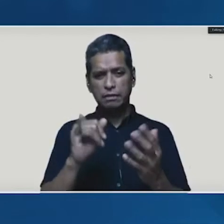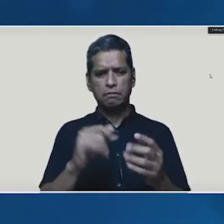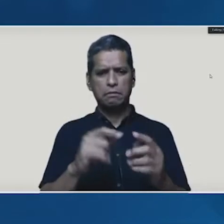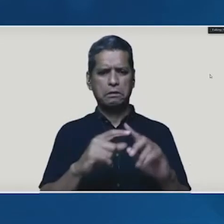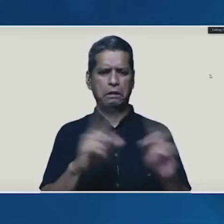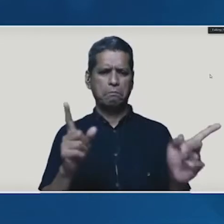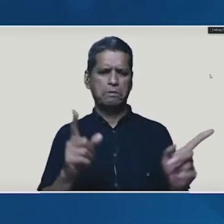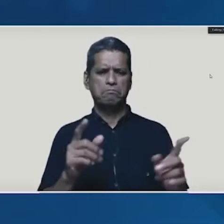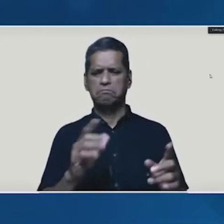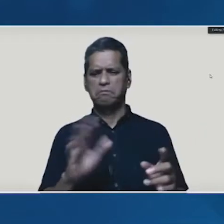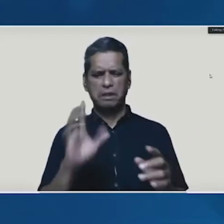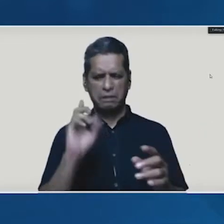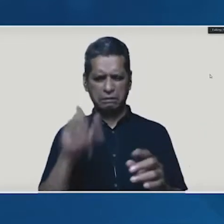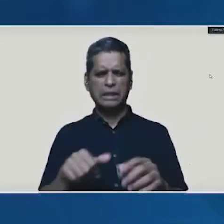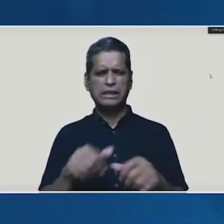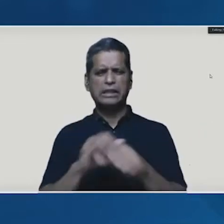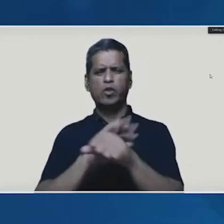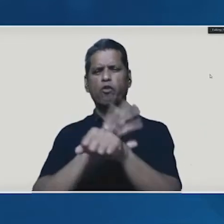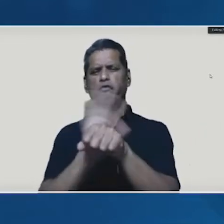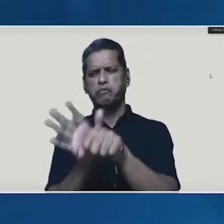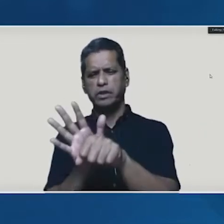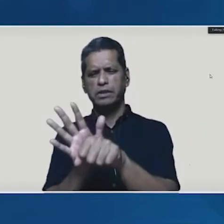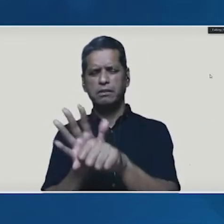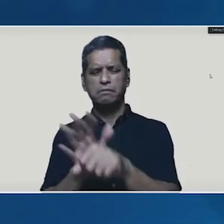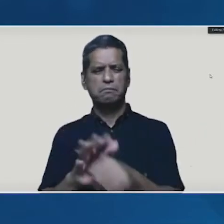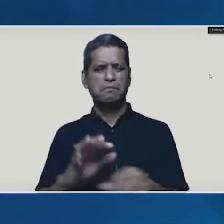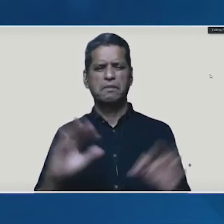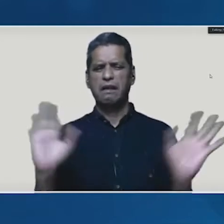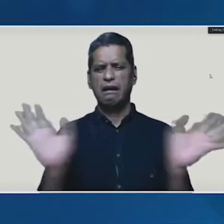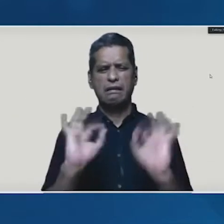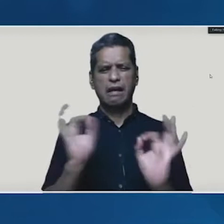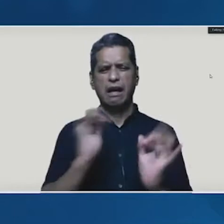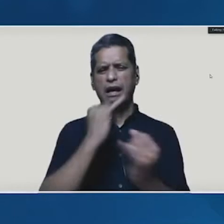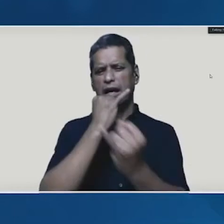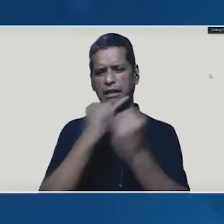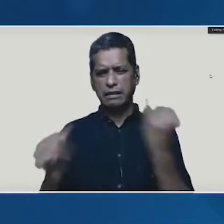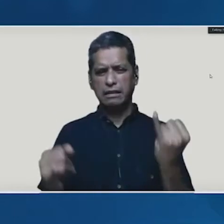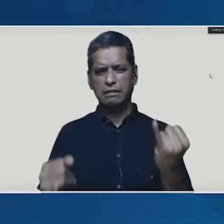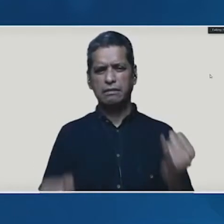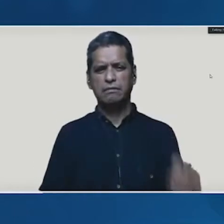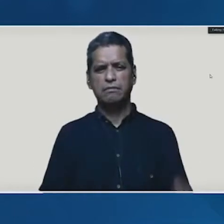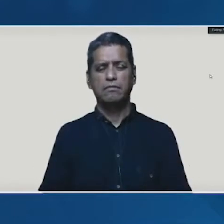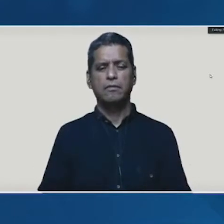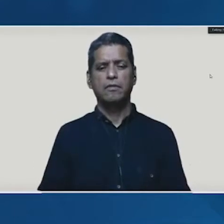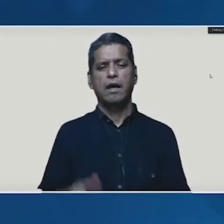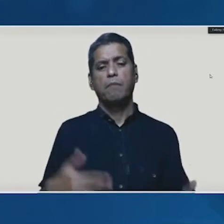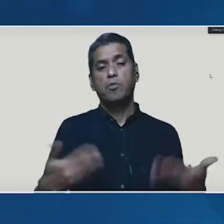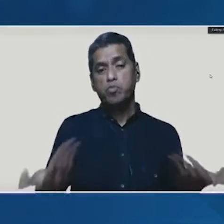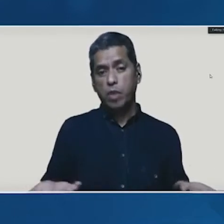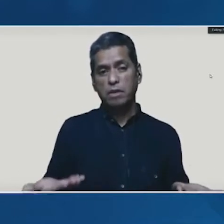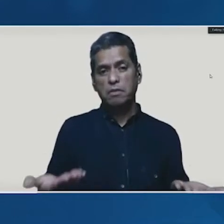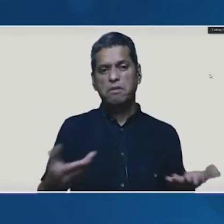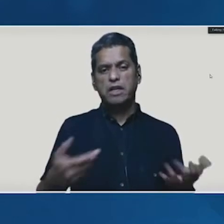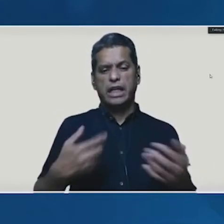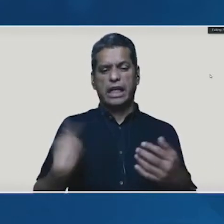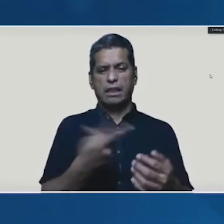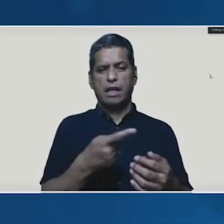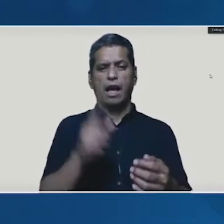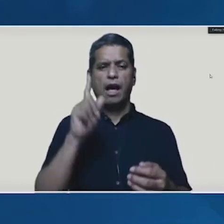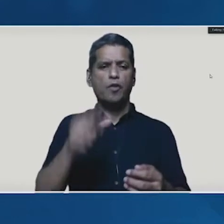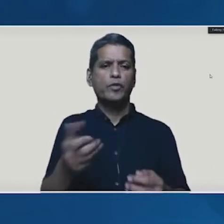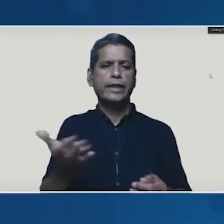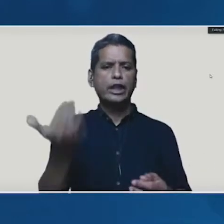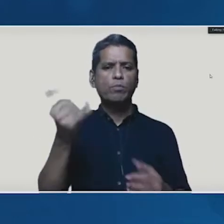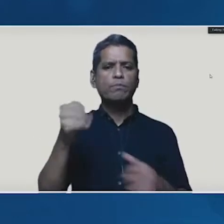dan bahkan sekarang semakin tidak akan berakhir Nampaknya kita harus hidup bersama-sama dengan virus korona dengan kehidupan cara